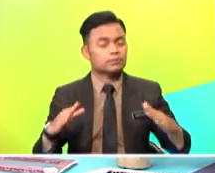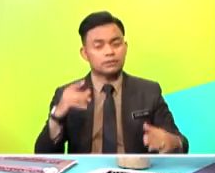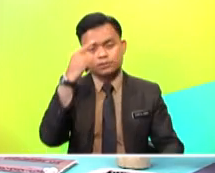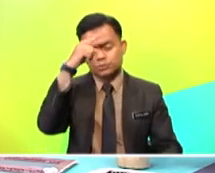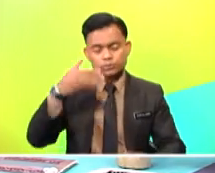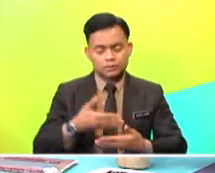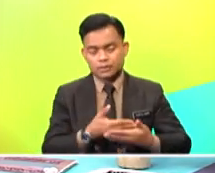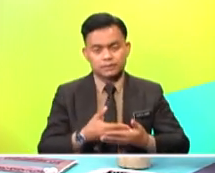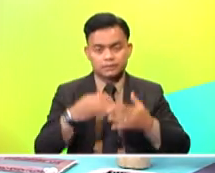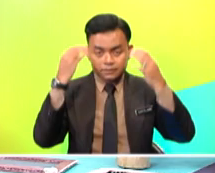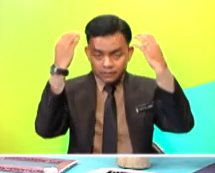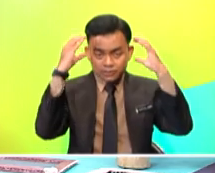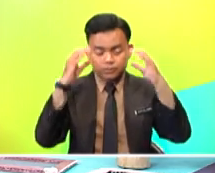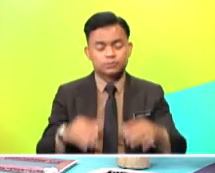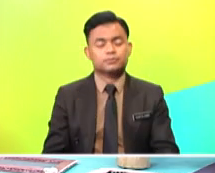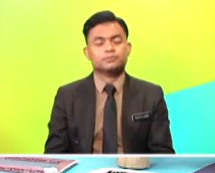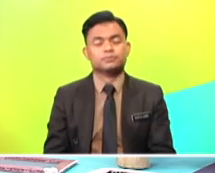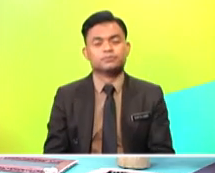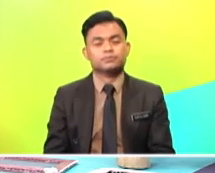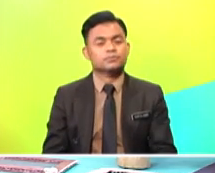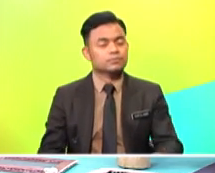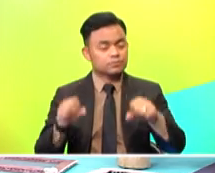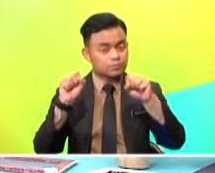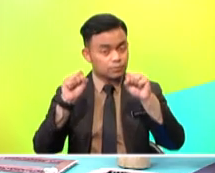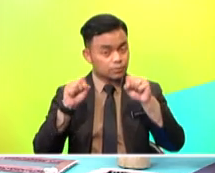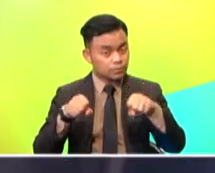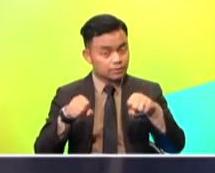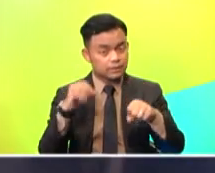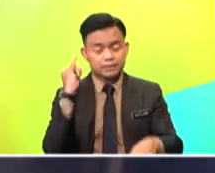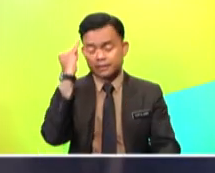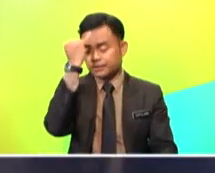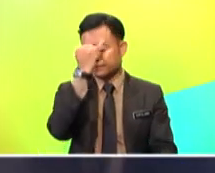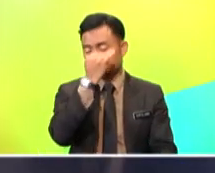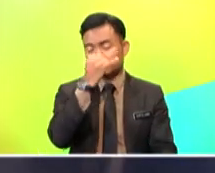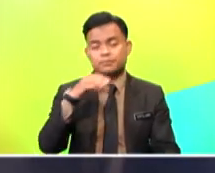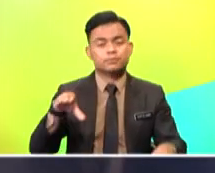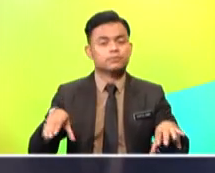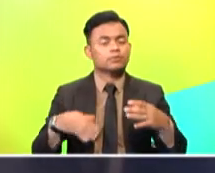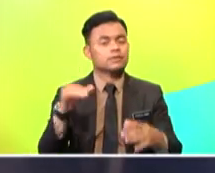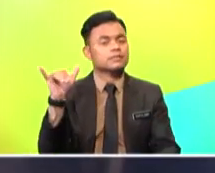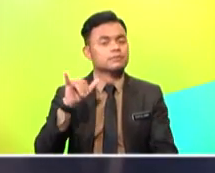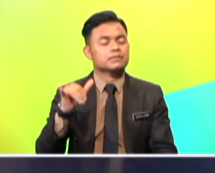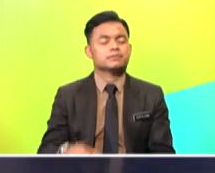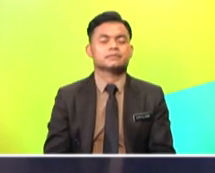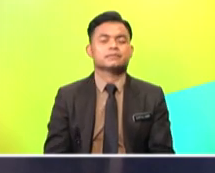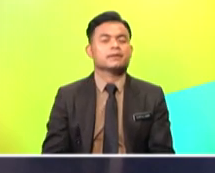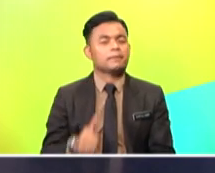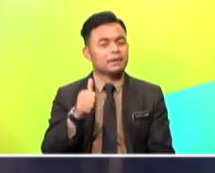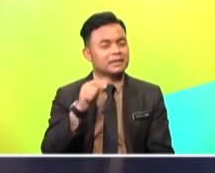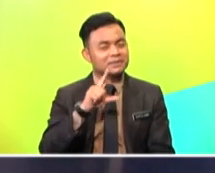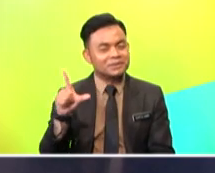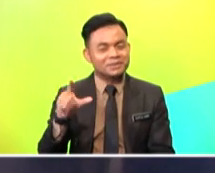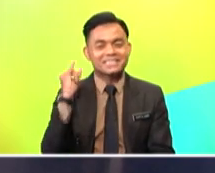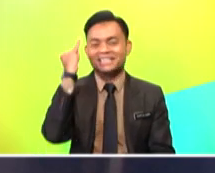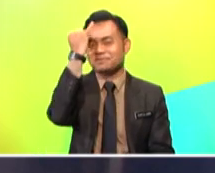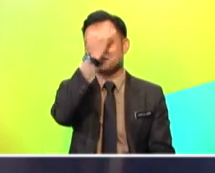Rumah pondok-pondok? Okay. Boleh tak Irfan tolong cikgu bina sama-sama rumah ini? Mestilah boleh. Baguslah Irfan ini. Okey.